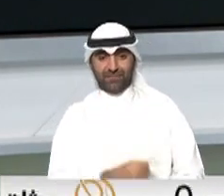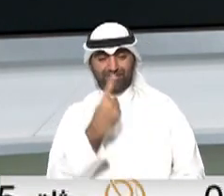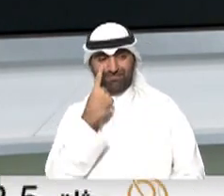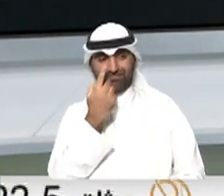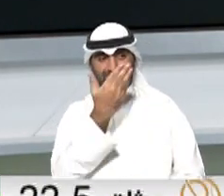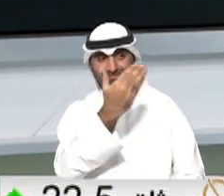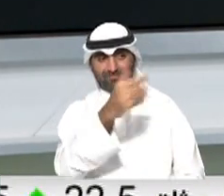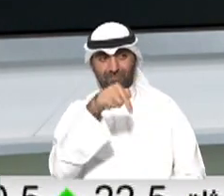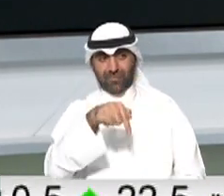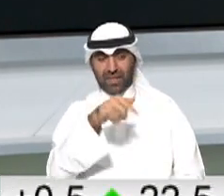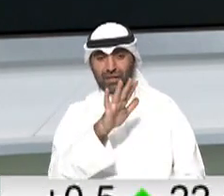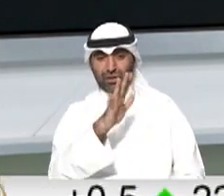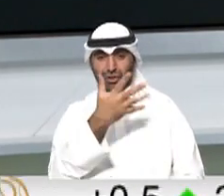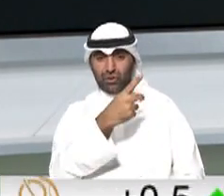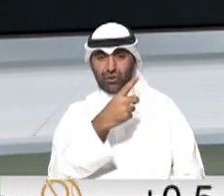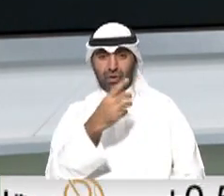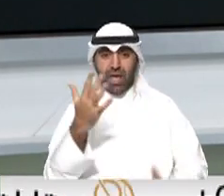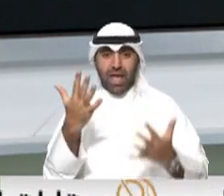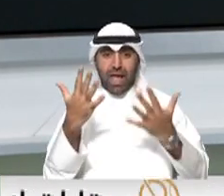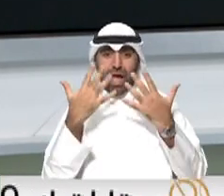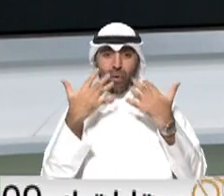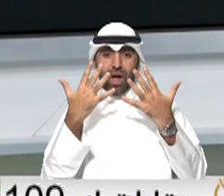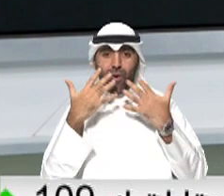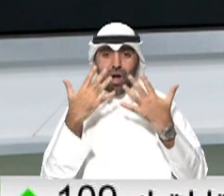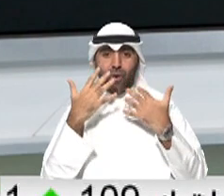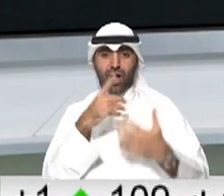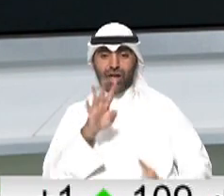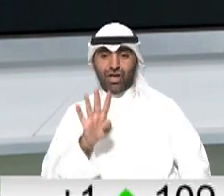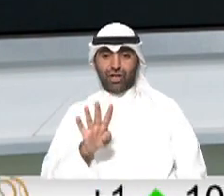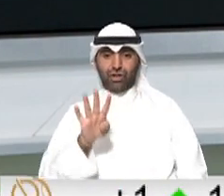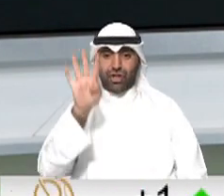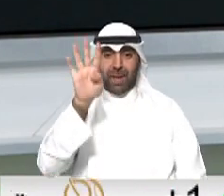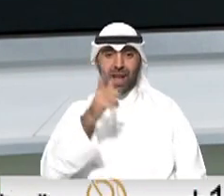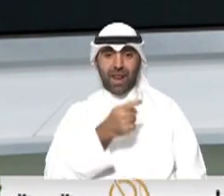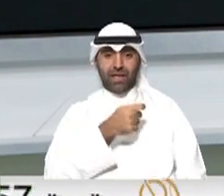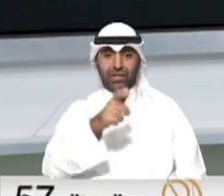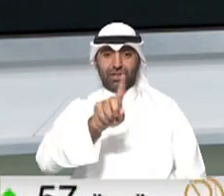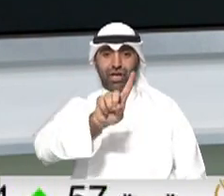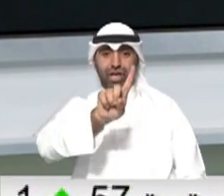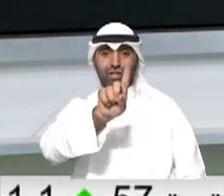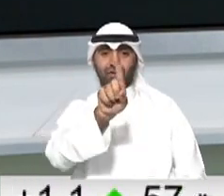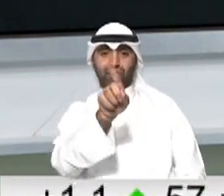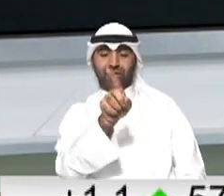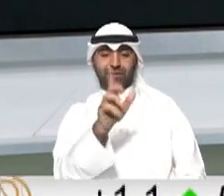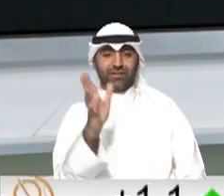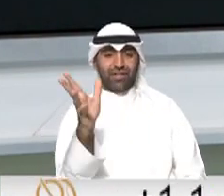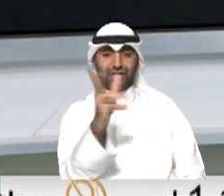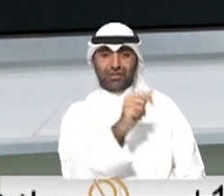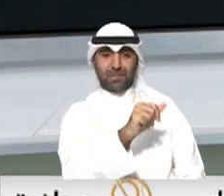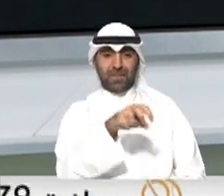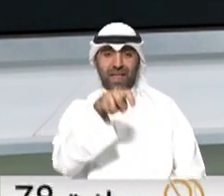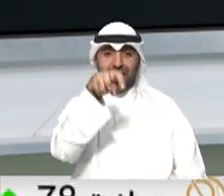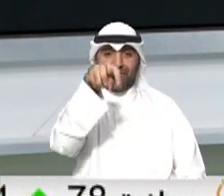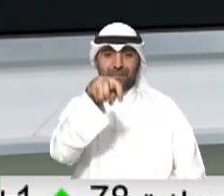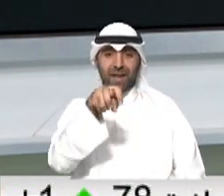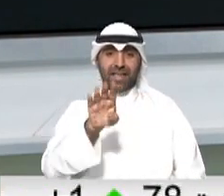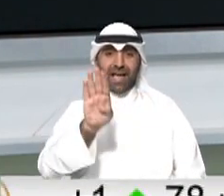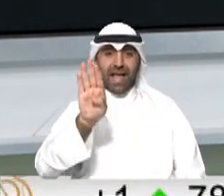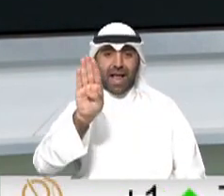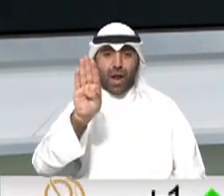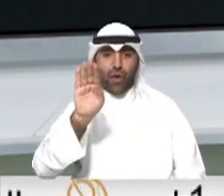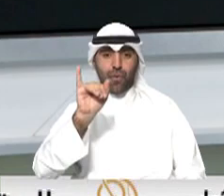إلى غائمة جزئيا، الرياح الشرقية سرعتها 8 كيلو متر في الساعة، درجة الحرارة الحالية 24 درجة مئوية، الرطوبة